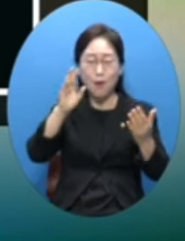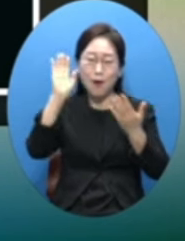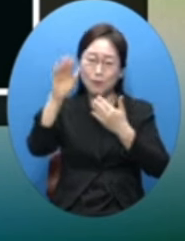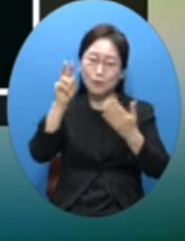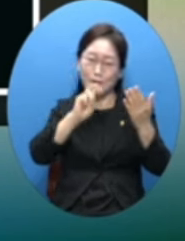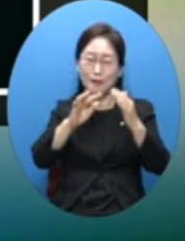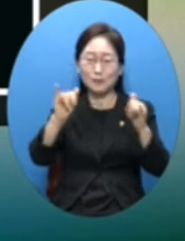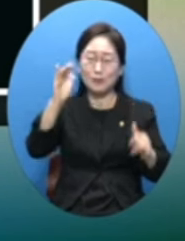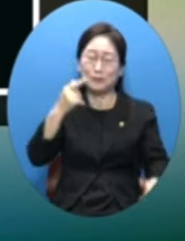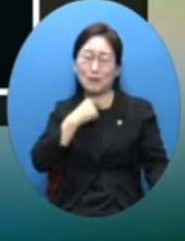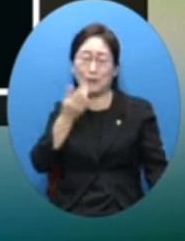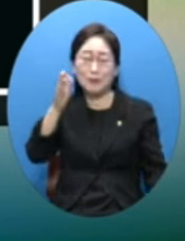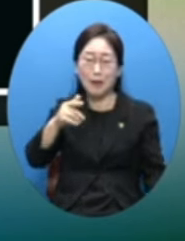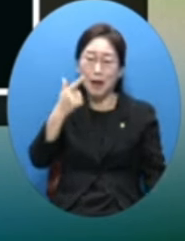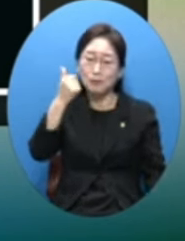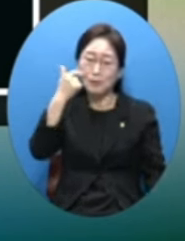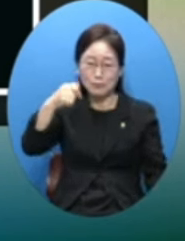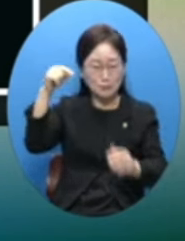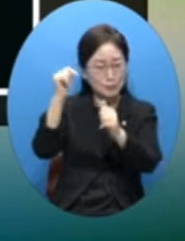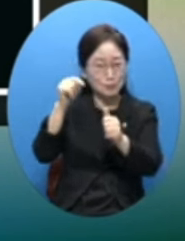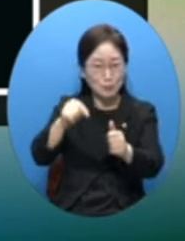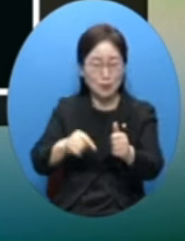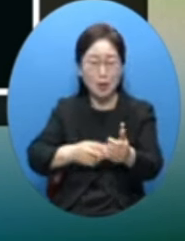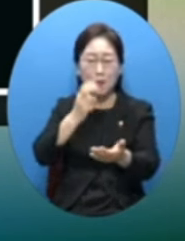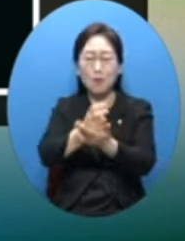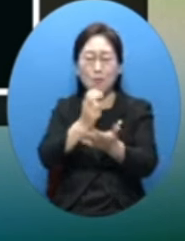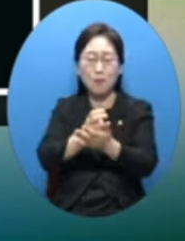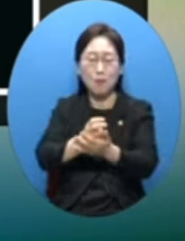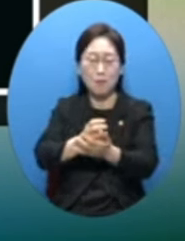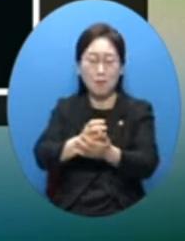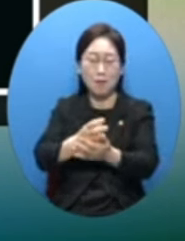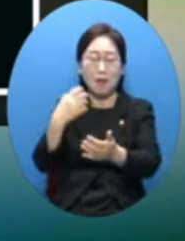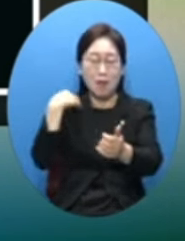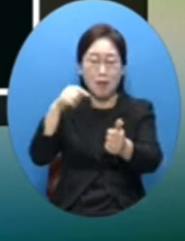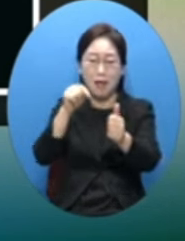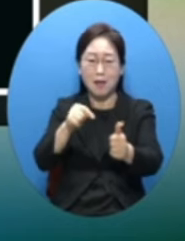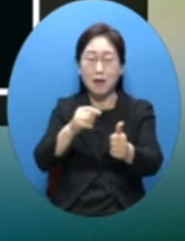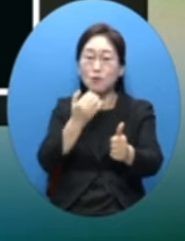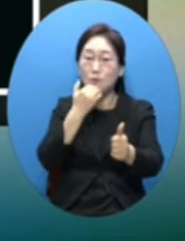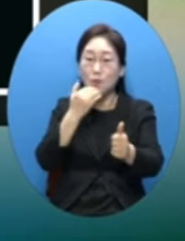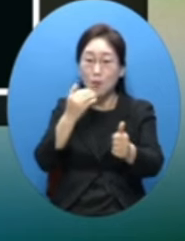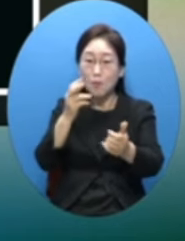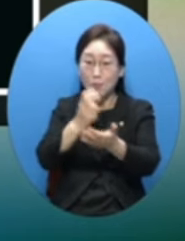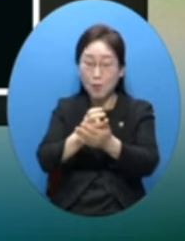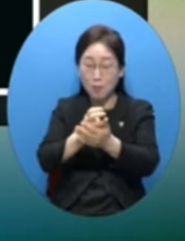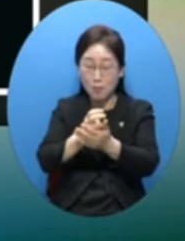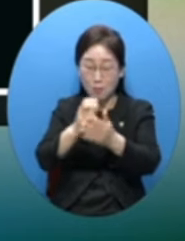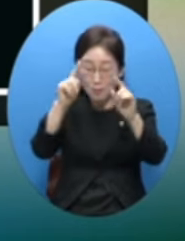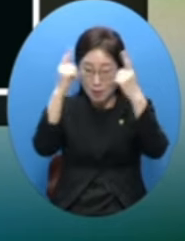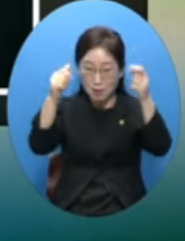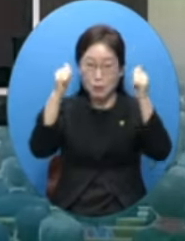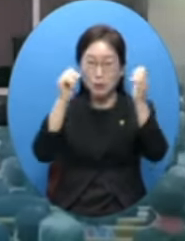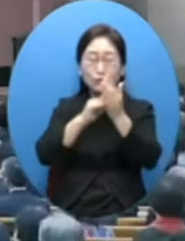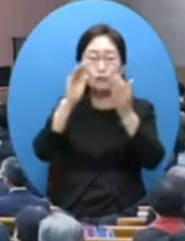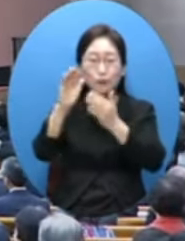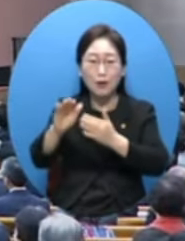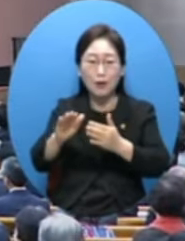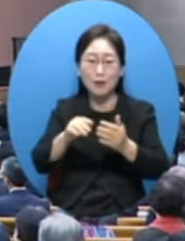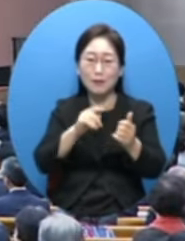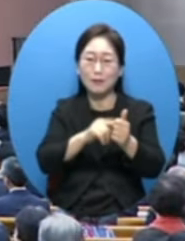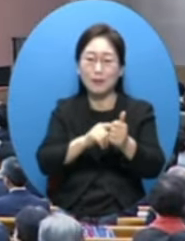건데 자꾸 아버지는 앞으로 법관대라 그랬는데 서울 법대를 나온 후에 본인이 원하는 가수가